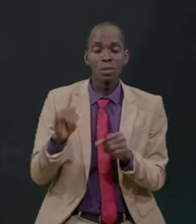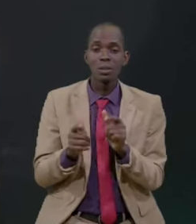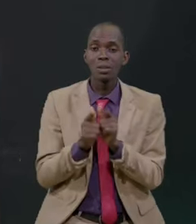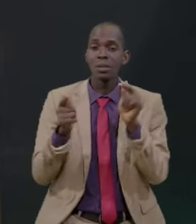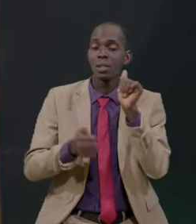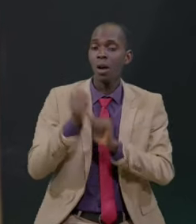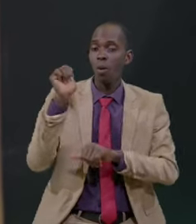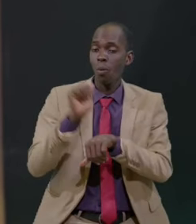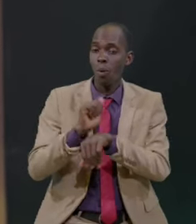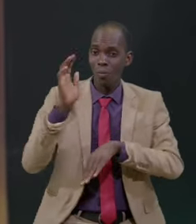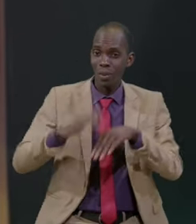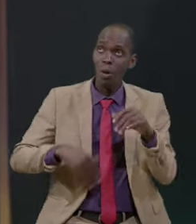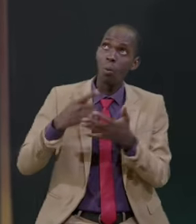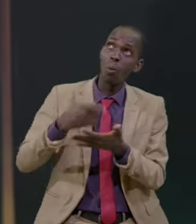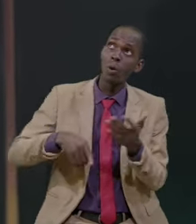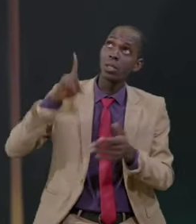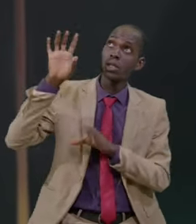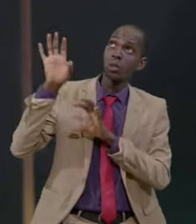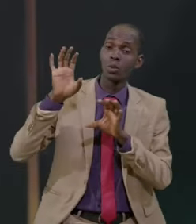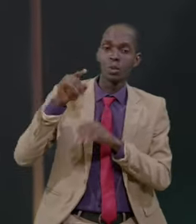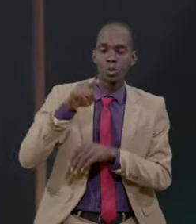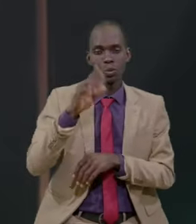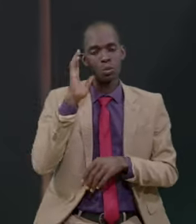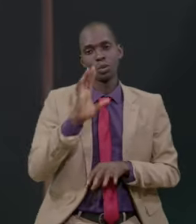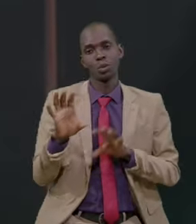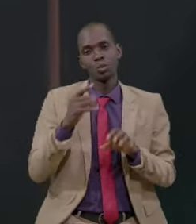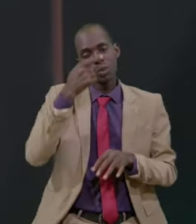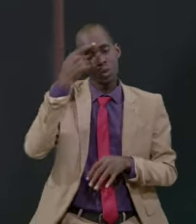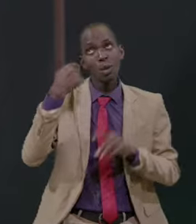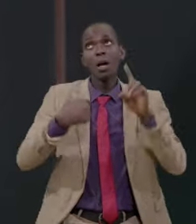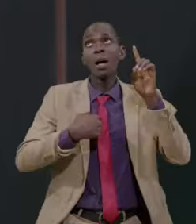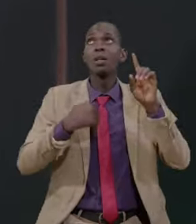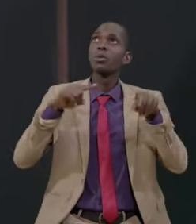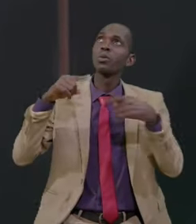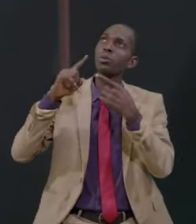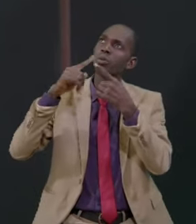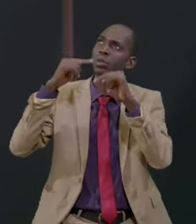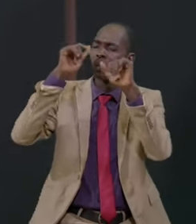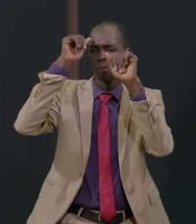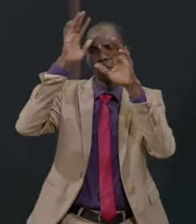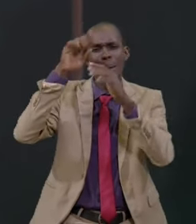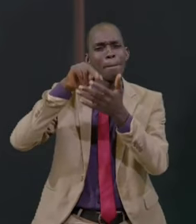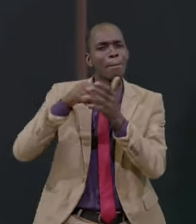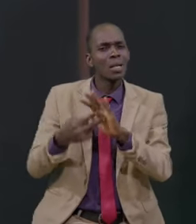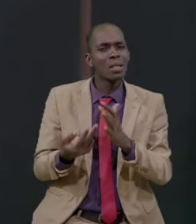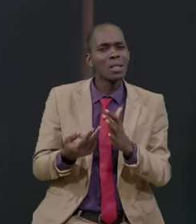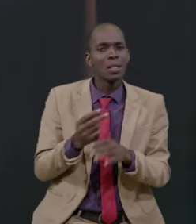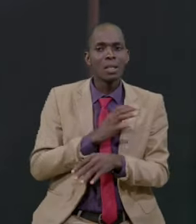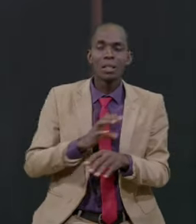Parce que je m'en vais au Père. Ça veut dire quoi? Il est allé là-bas et il intercède pour nous.